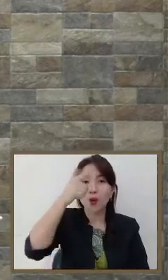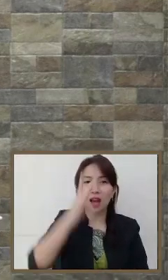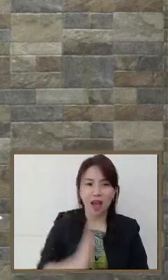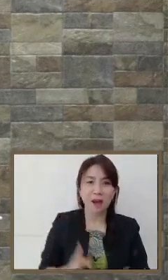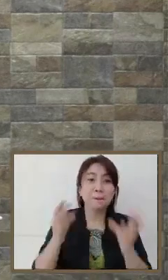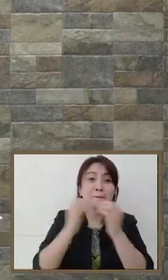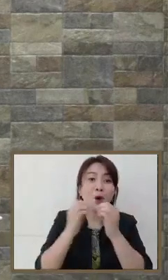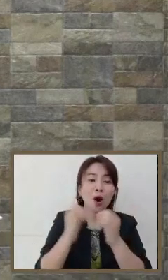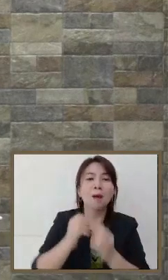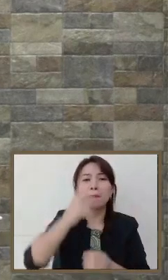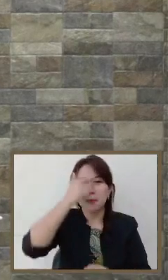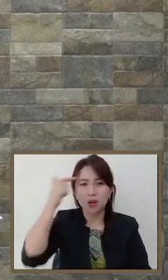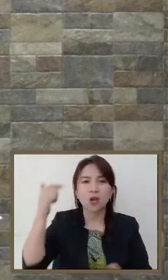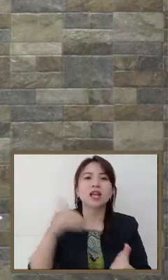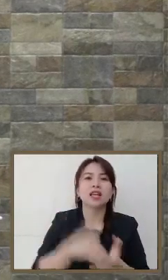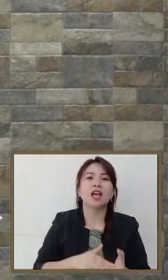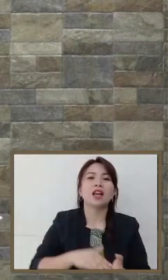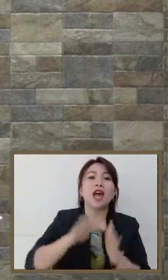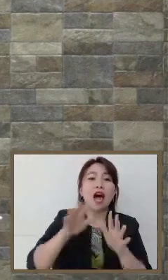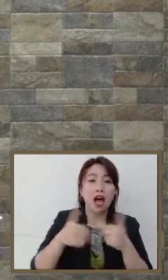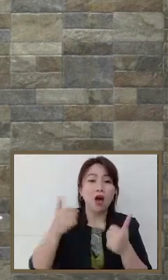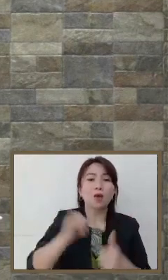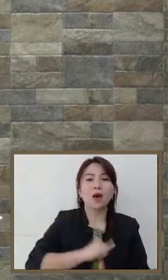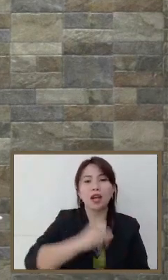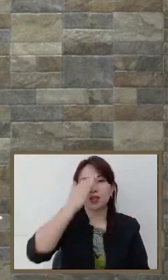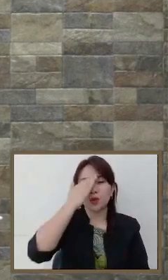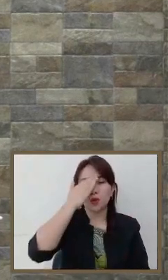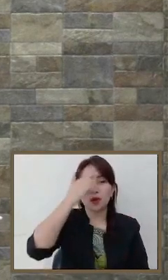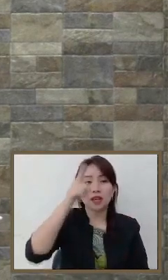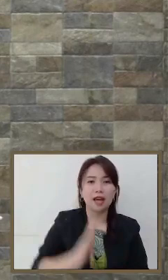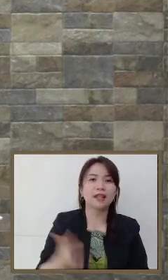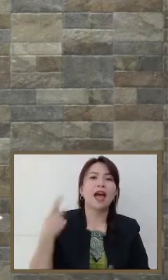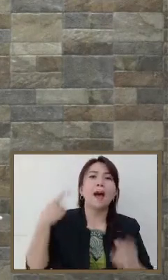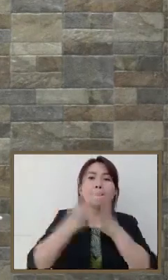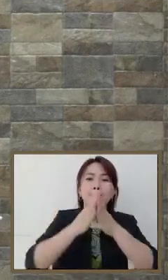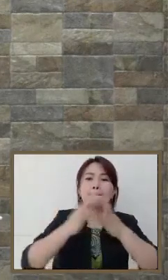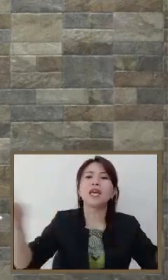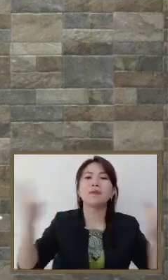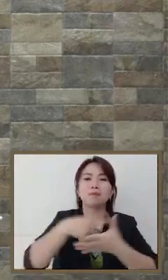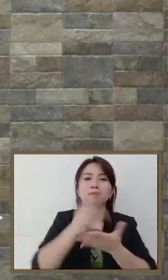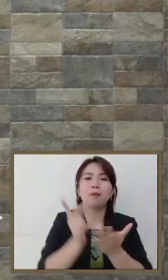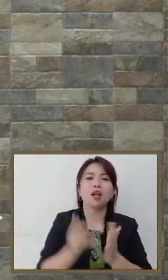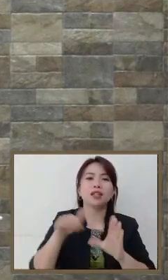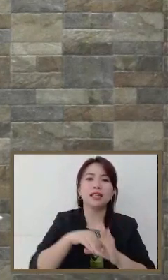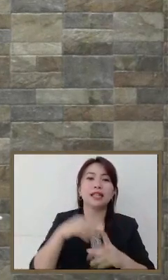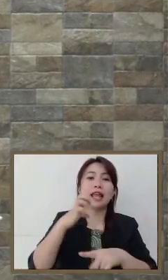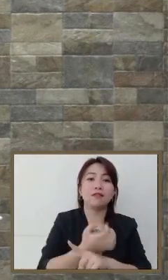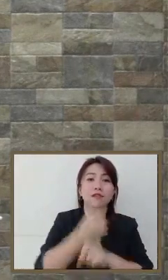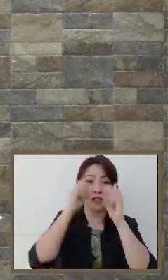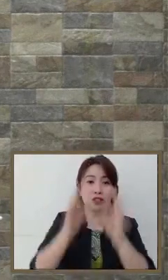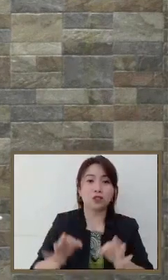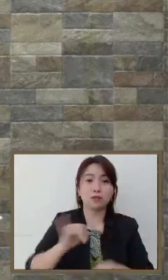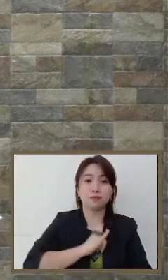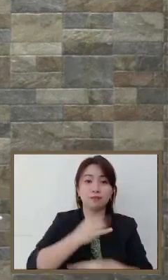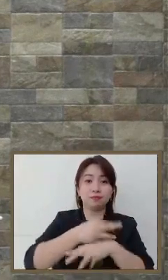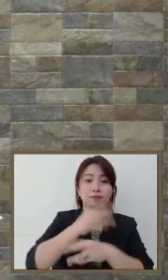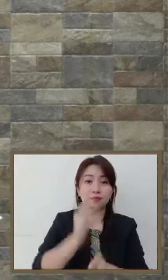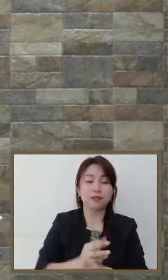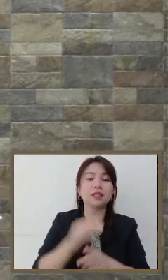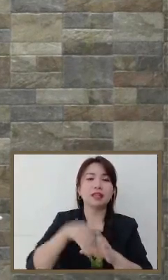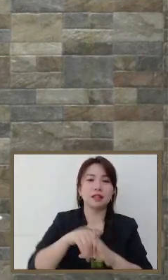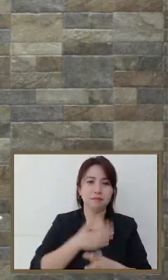kadahilanang ang aking pagkakilala sa Diyos ay mayroong malaking bahagi sa bawat desisyon na aking gagawin sa